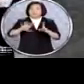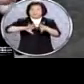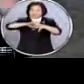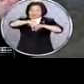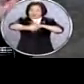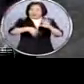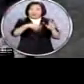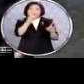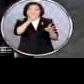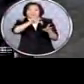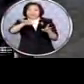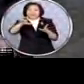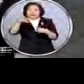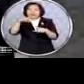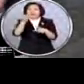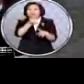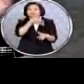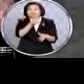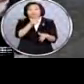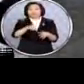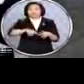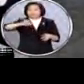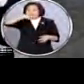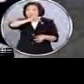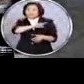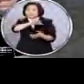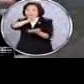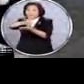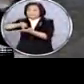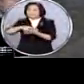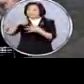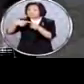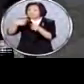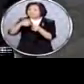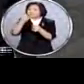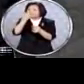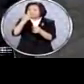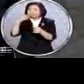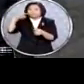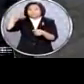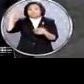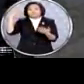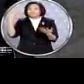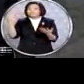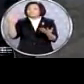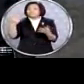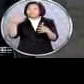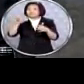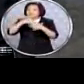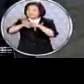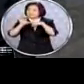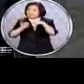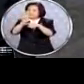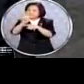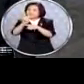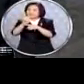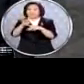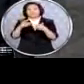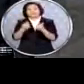粮缺的时候，台湾自主的这个自有安全的粮食只有